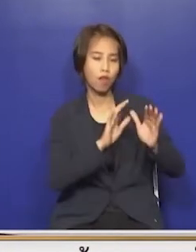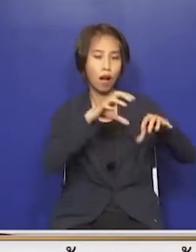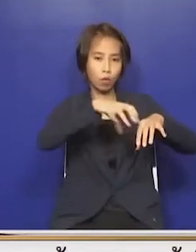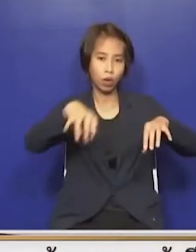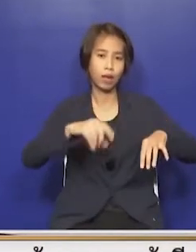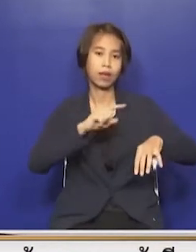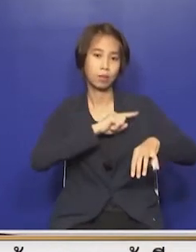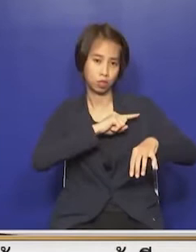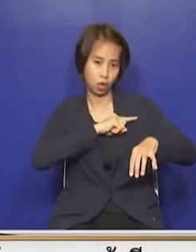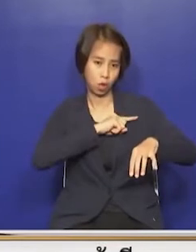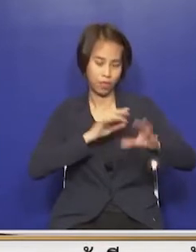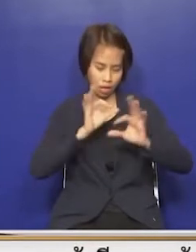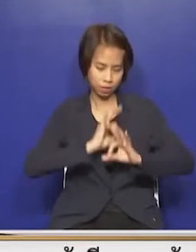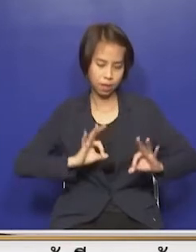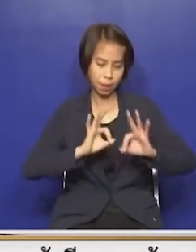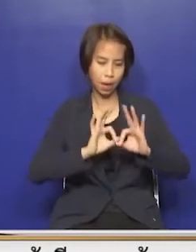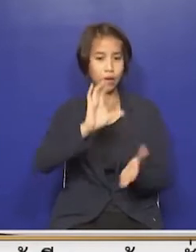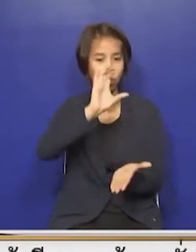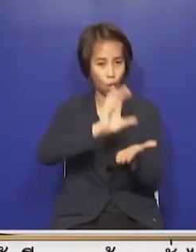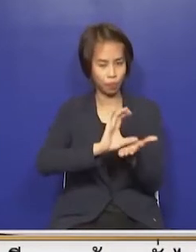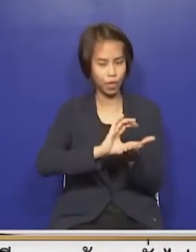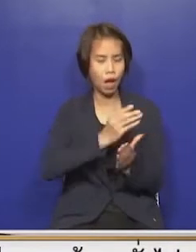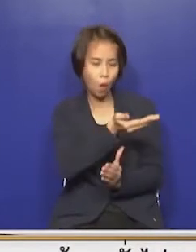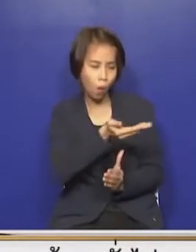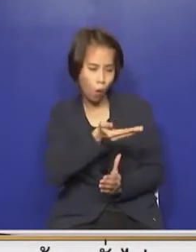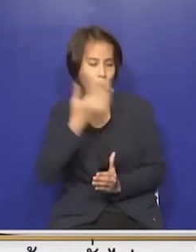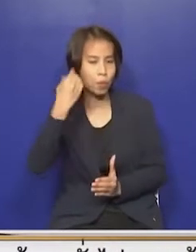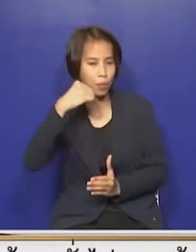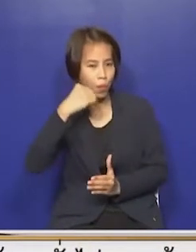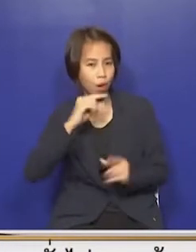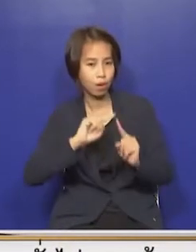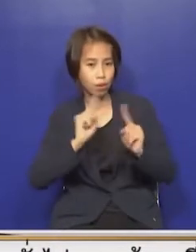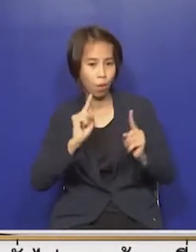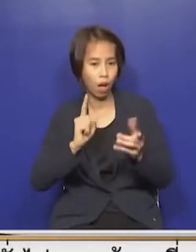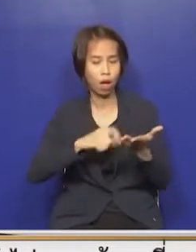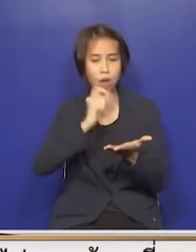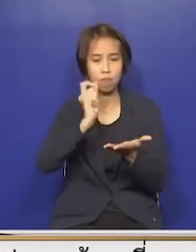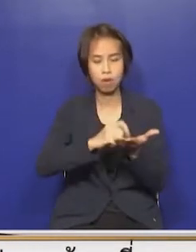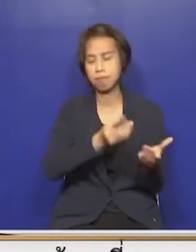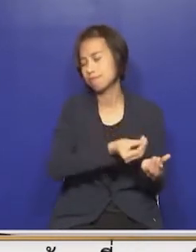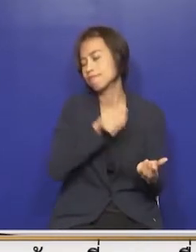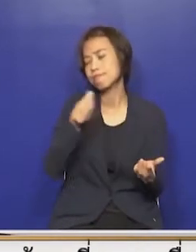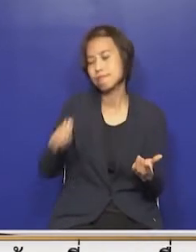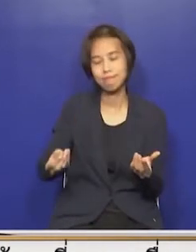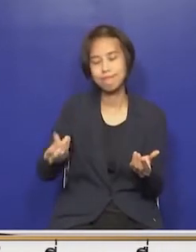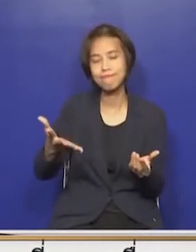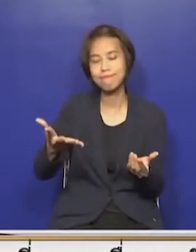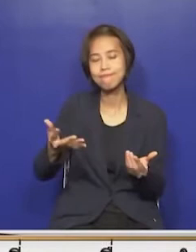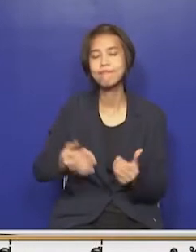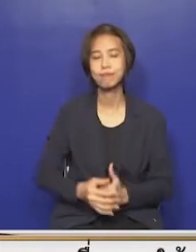ะสำนักงบนะครับได้ขอไปหลายครั้งแล้วก็ยังไม่ได้อนุมัติให้กับพี่น้อง